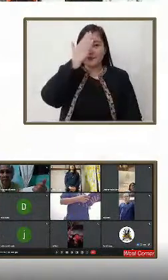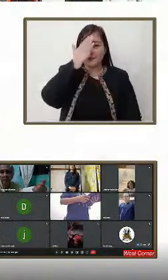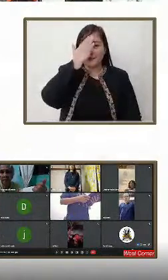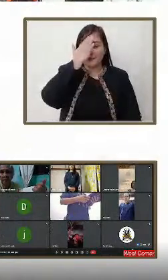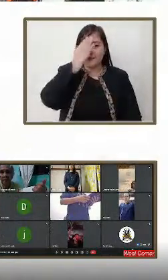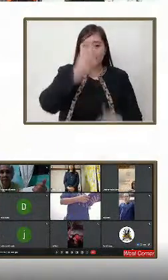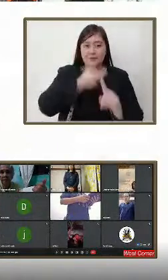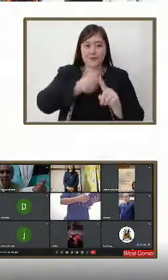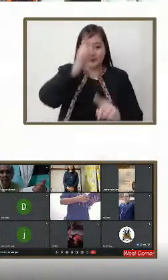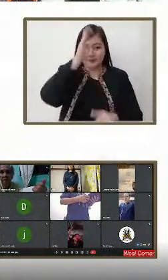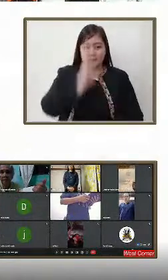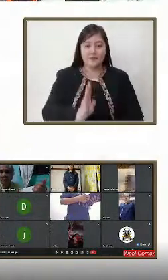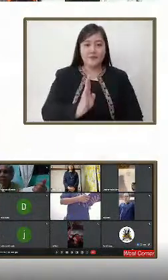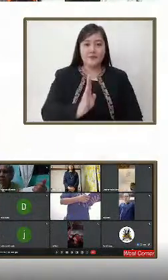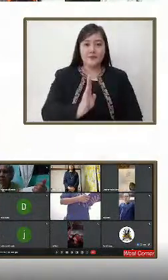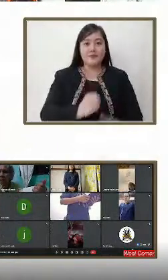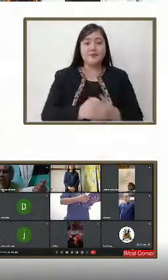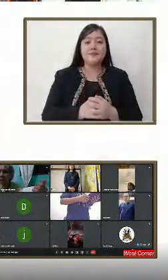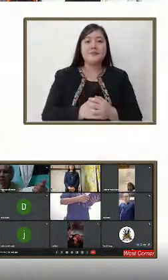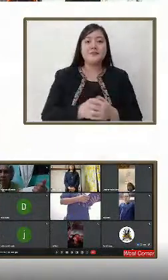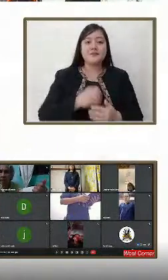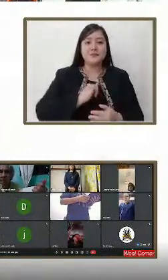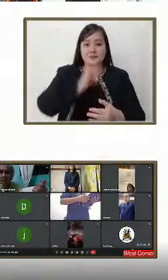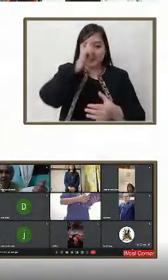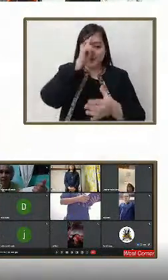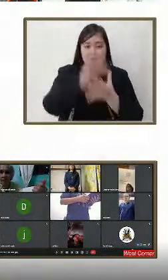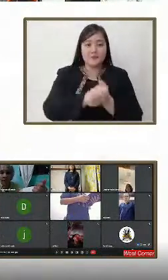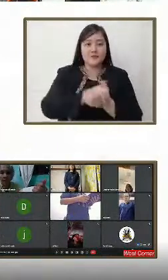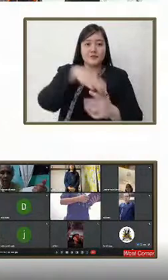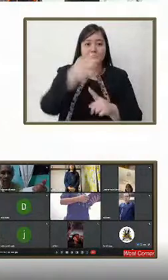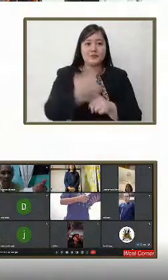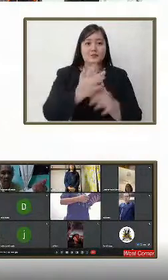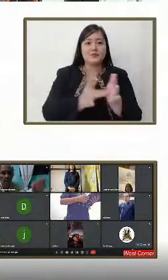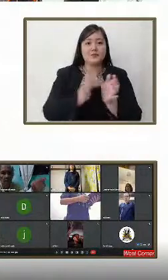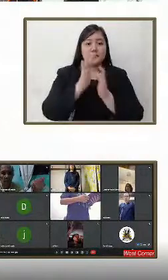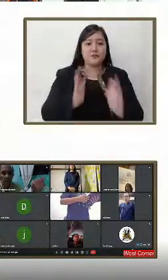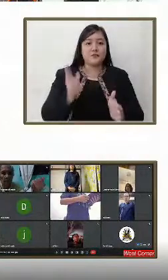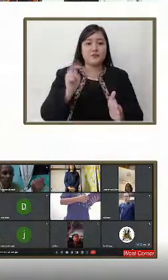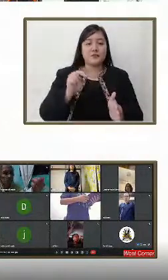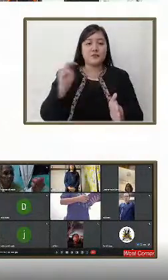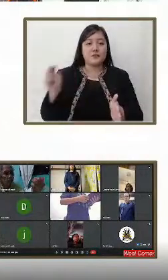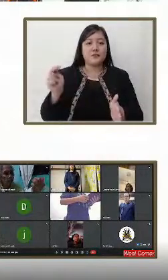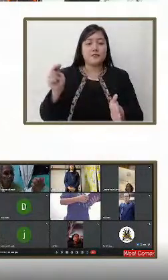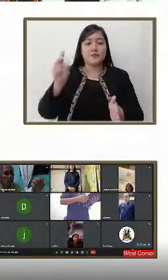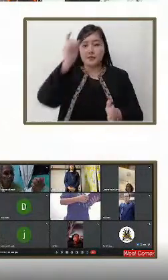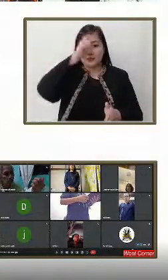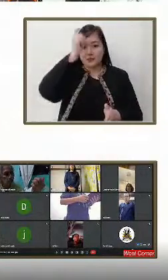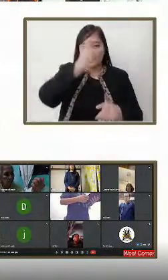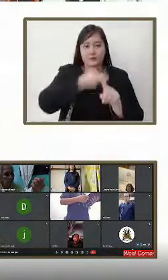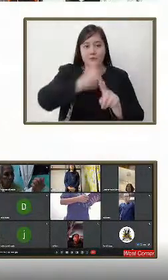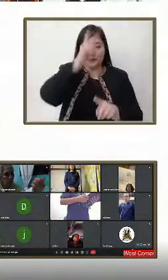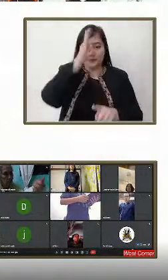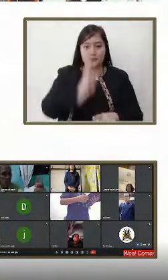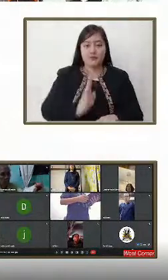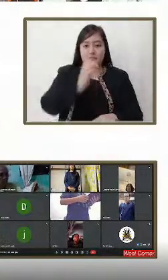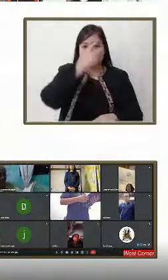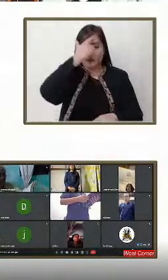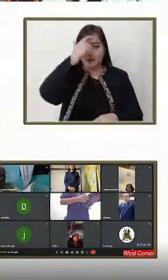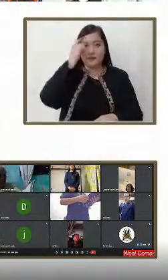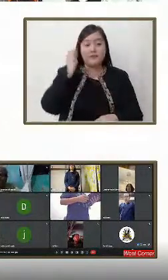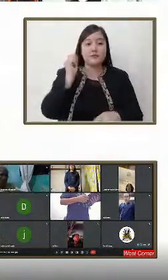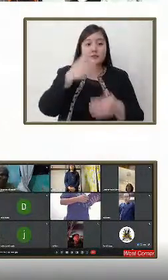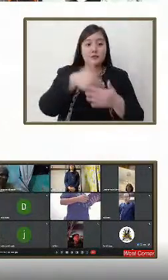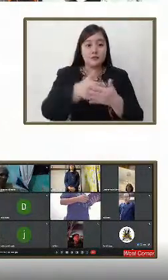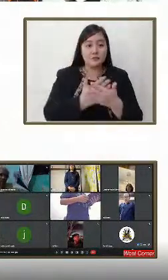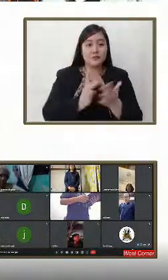from God, no? At I believe that every Christian need the wisdom from God. Amen! Because some